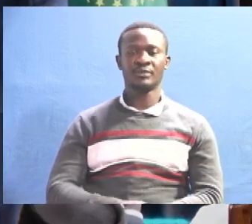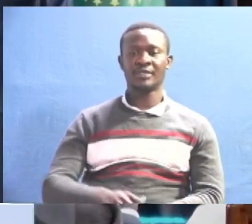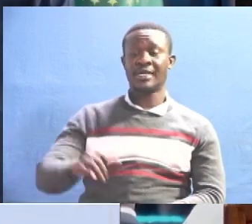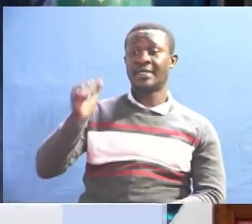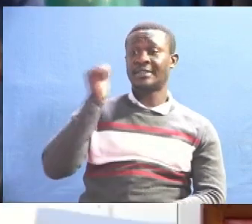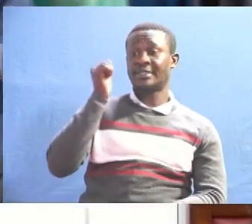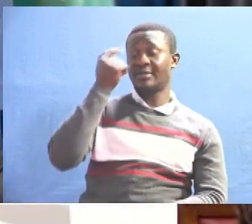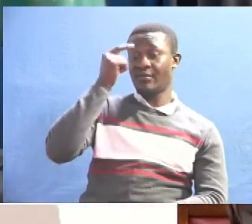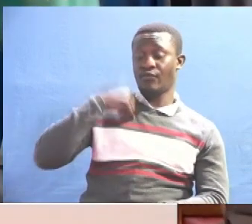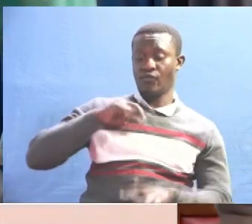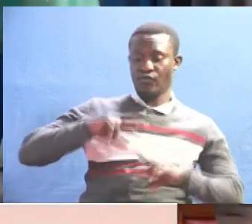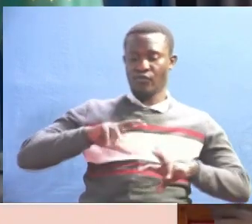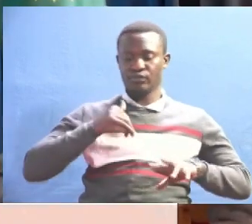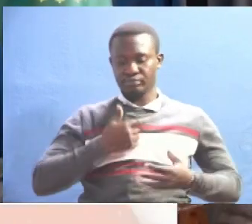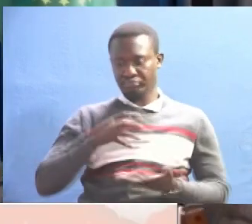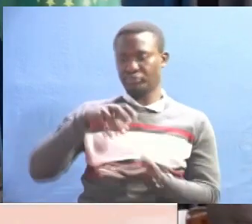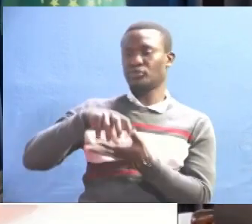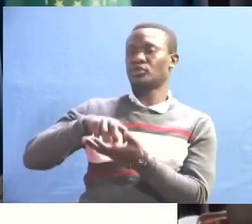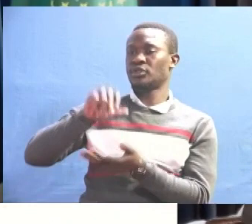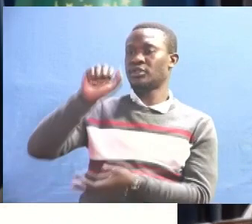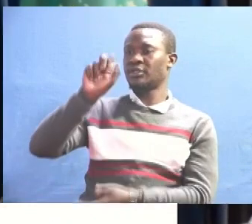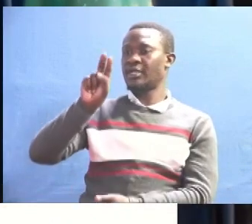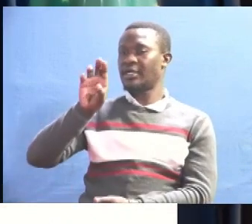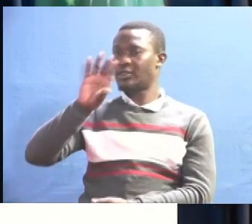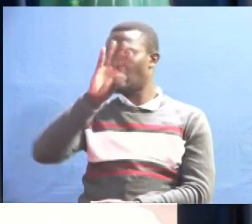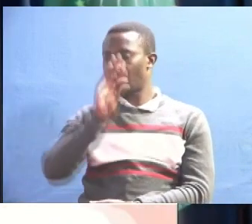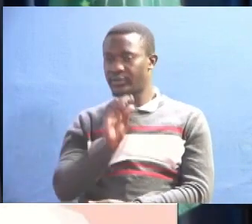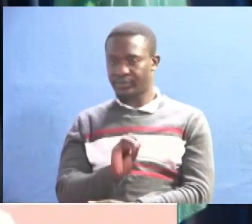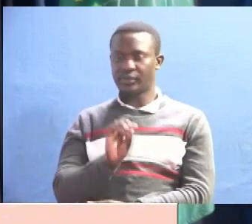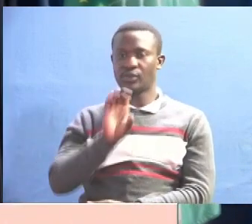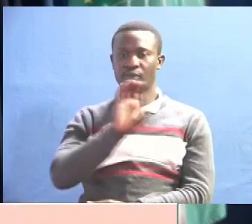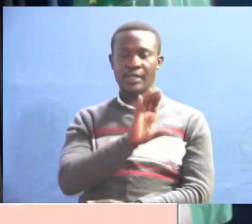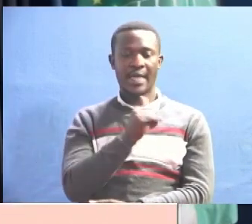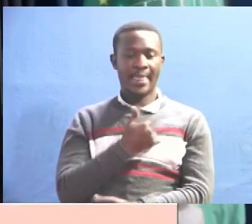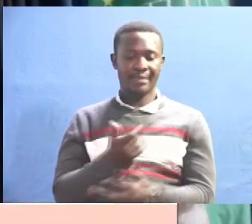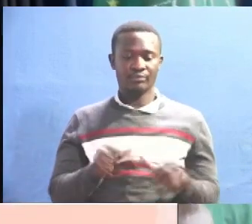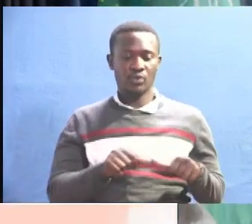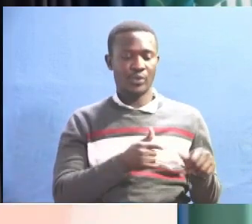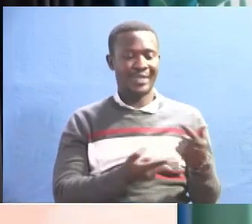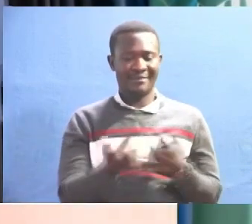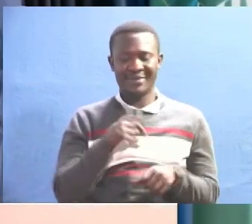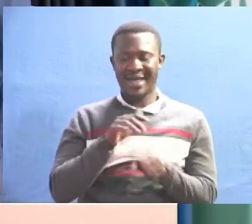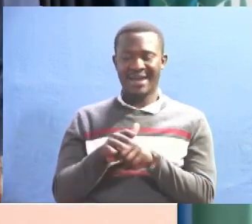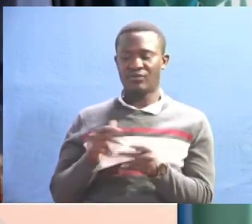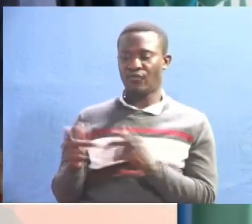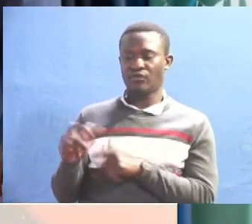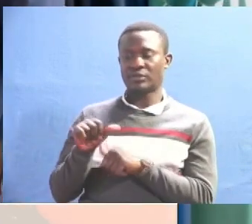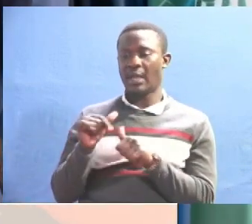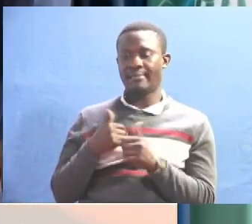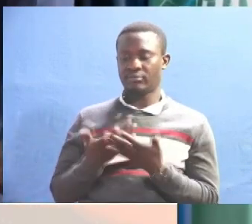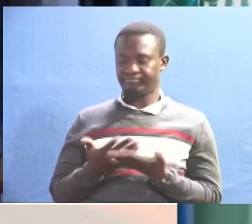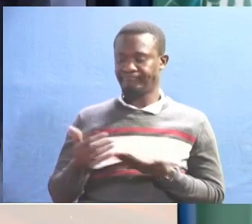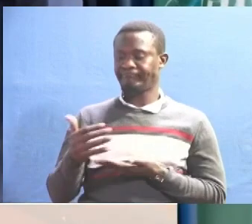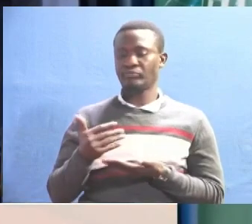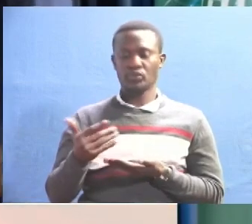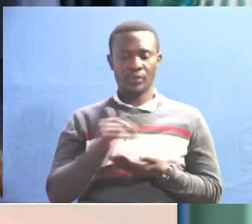Siasa za kuwania nafasi ya wenyekiti wa tume ya Umoja wa Afrika AUC zimeendelea kuibua maswali, hasa kuhusiana na